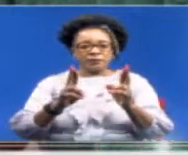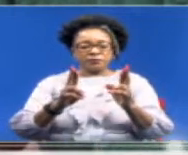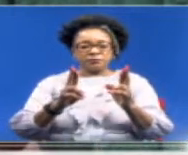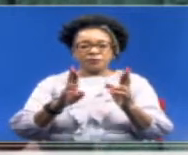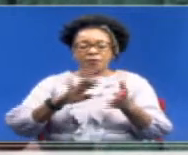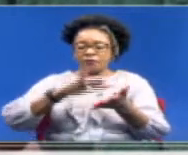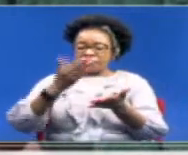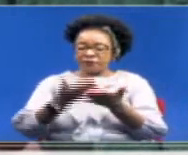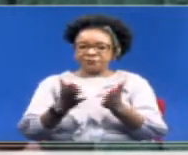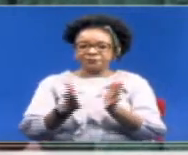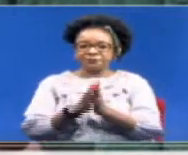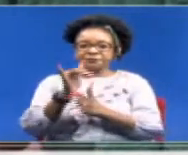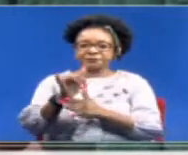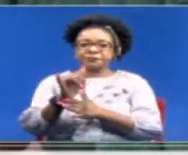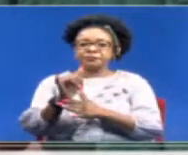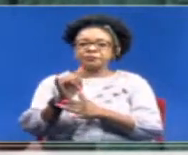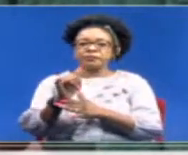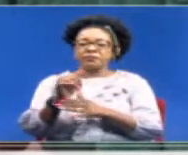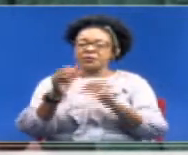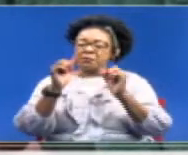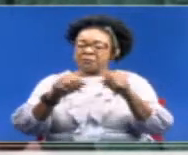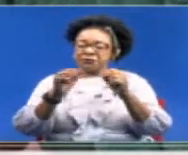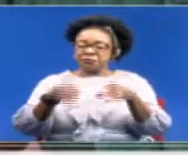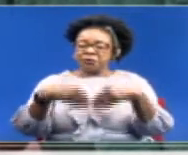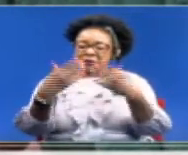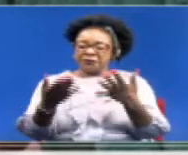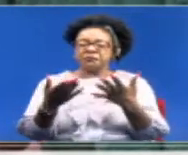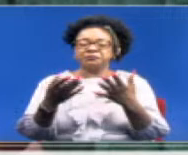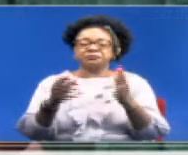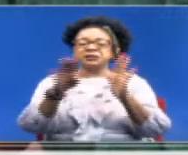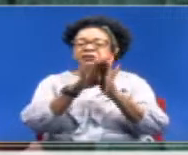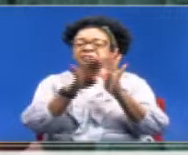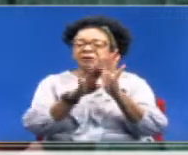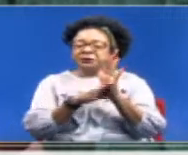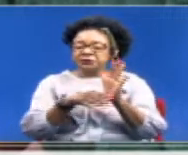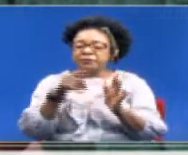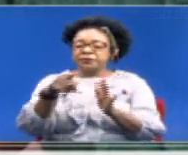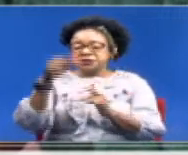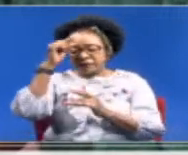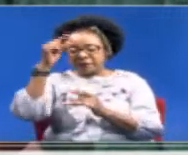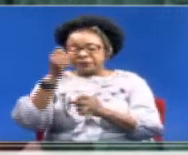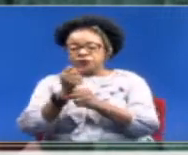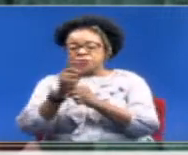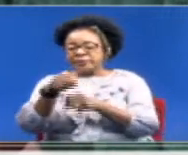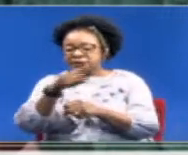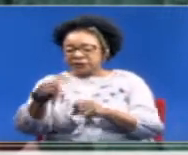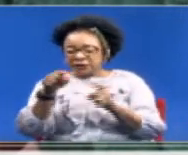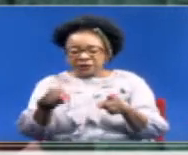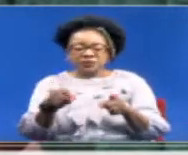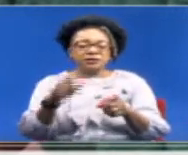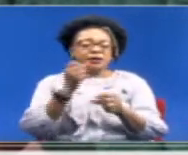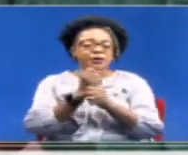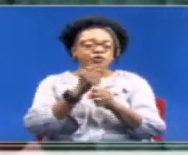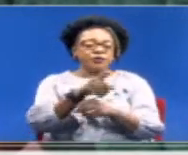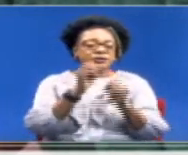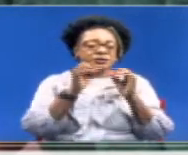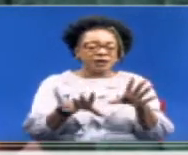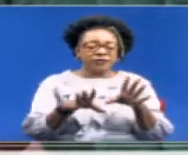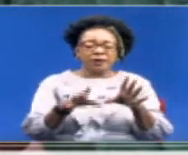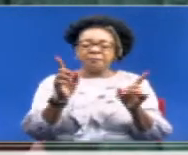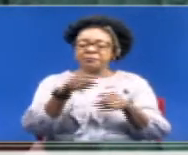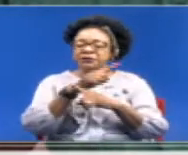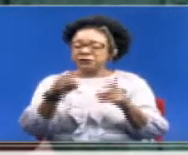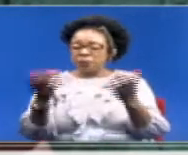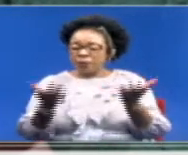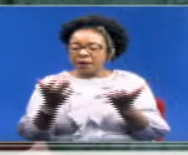anatoa statement kutoka asubuhi mpaka jioni, hii serikali imekosa hapa, hii serikali haijafanya hii, hii serikali imekosa pale, mimi sina